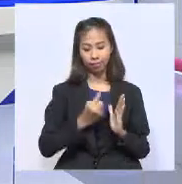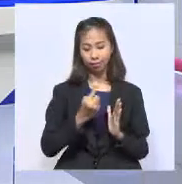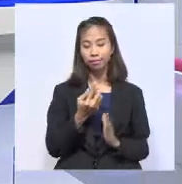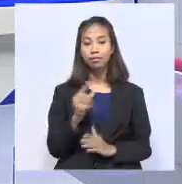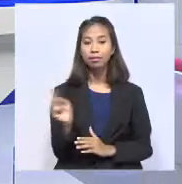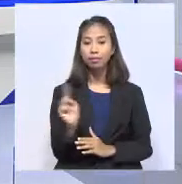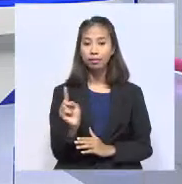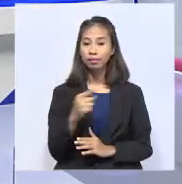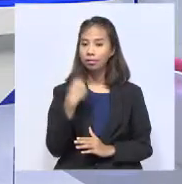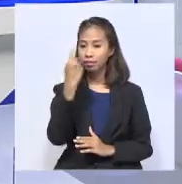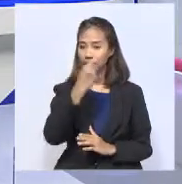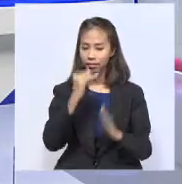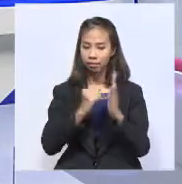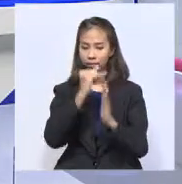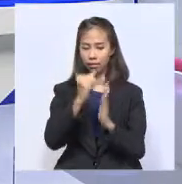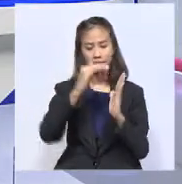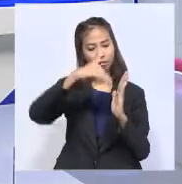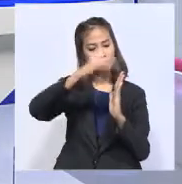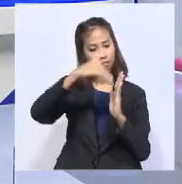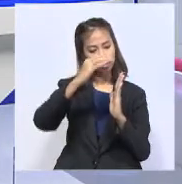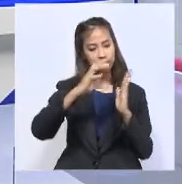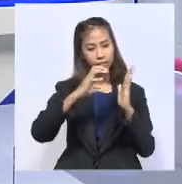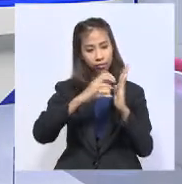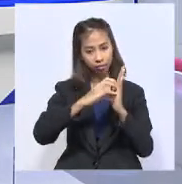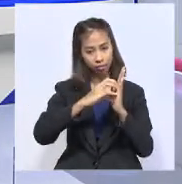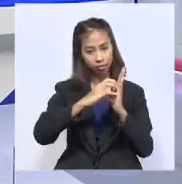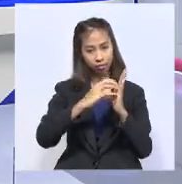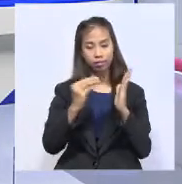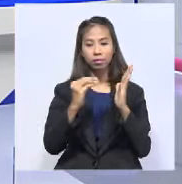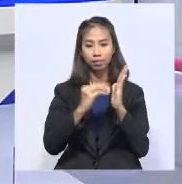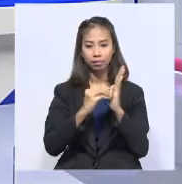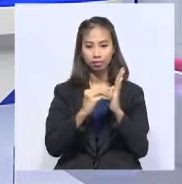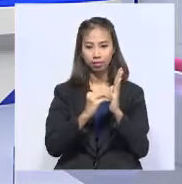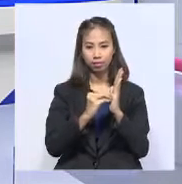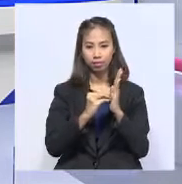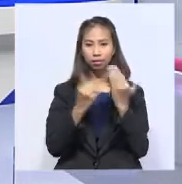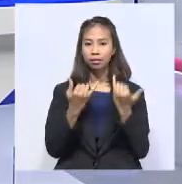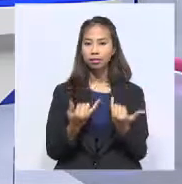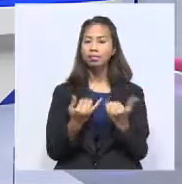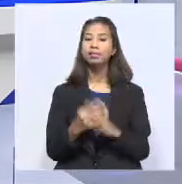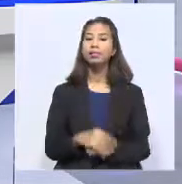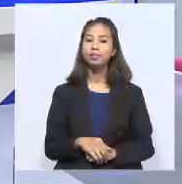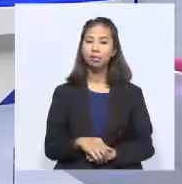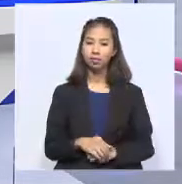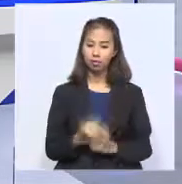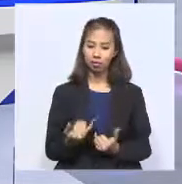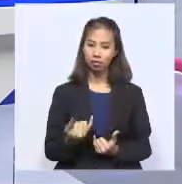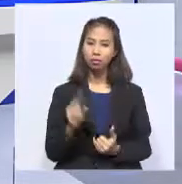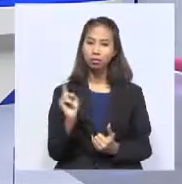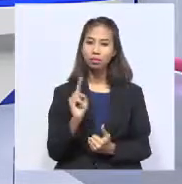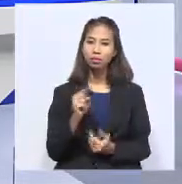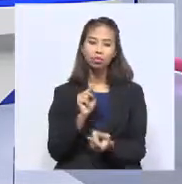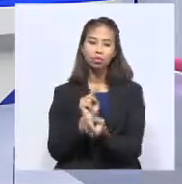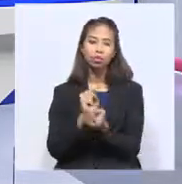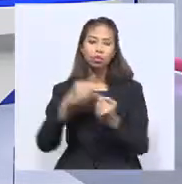ค่ะคุณผู้ชมที่อยู่ในจังหวัดแถวภาคเหนือภาคกลางแล้วก็พื้นที่กรุงเทพมหานครรวมถึงปริมณฑลยังคงต้องเจ